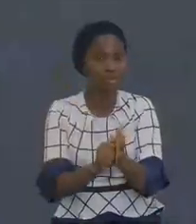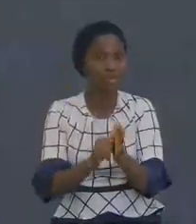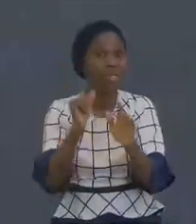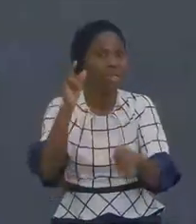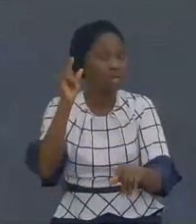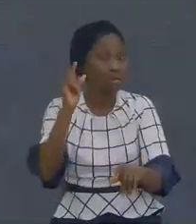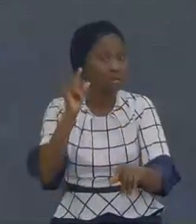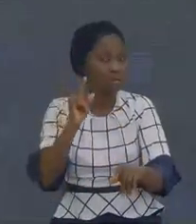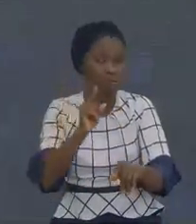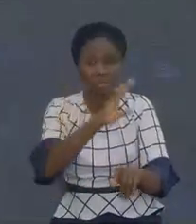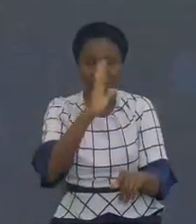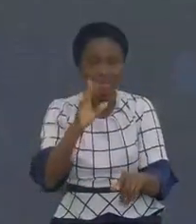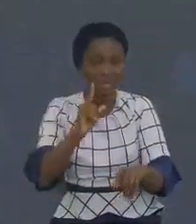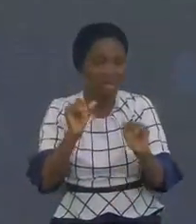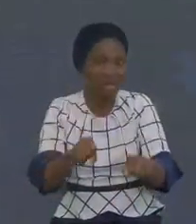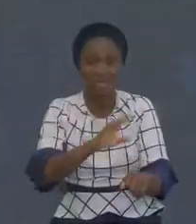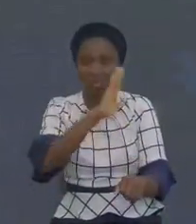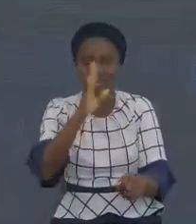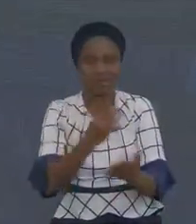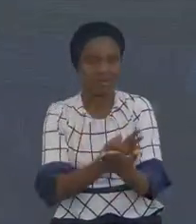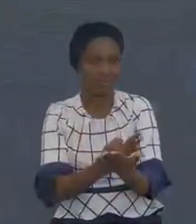cela m'aide.